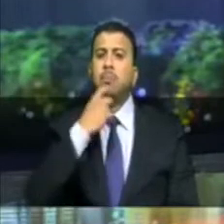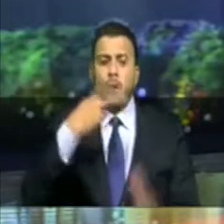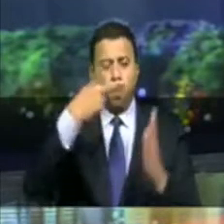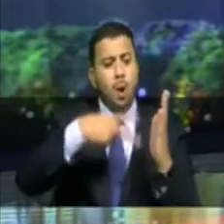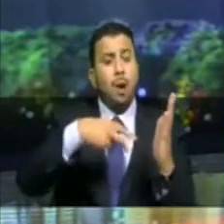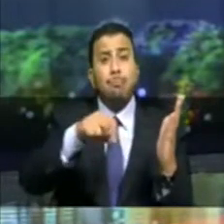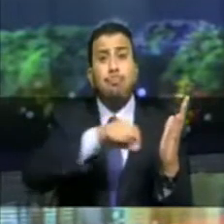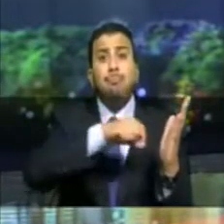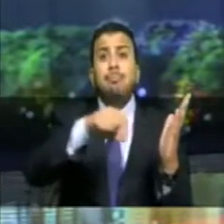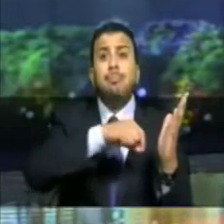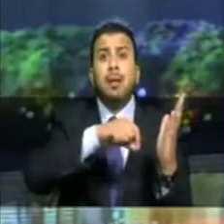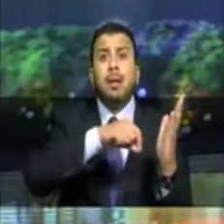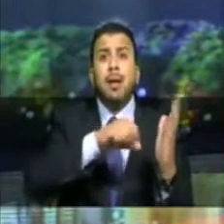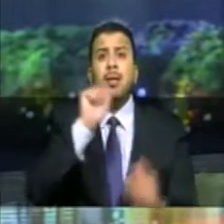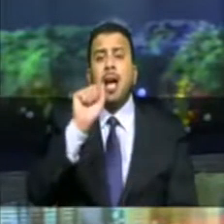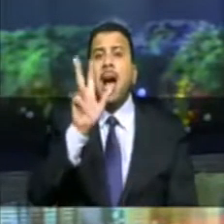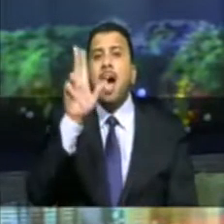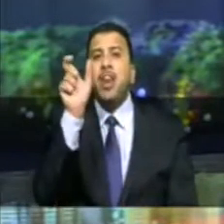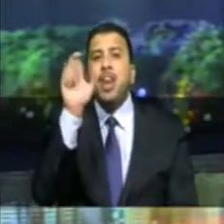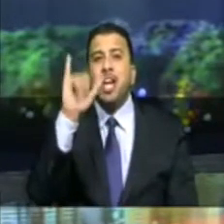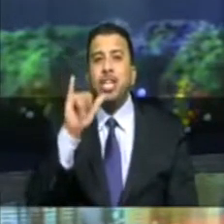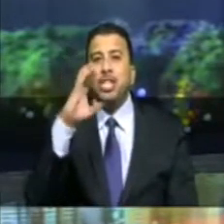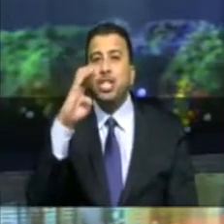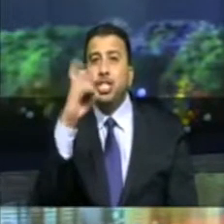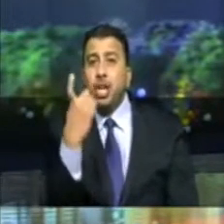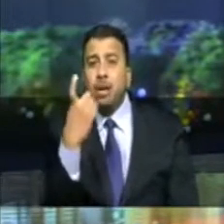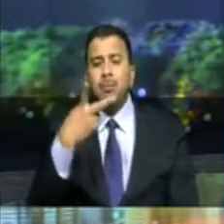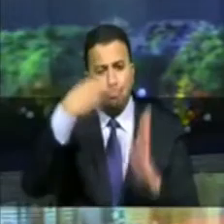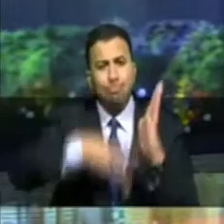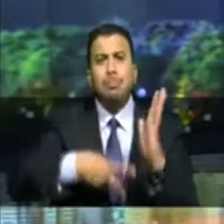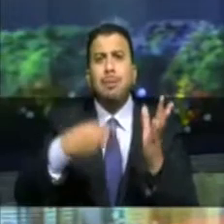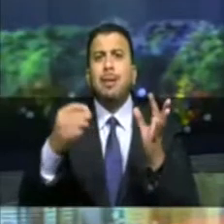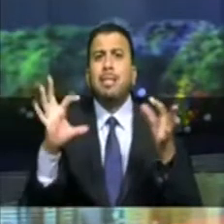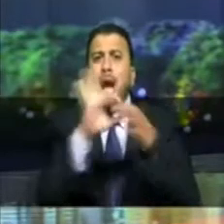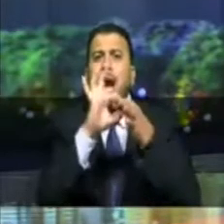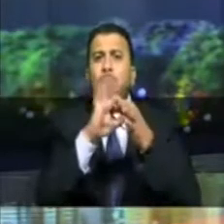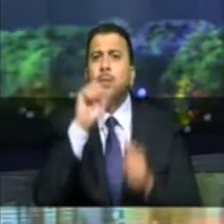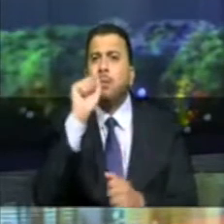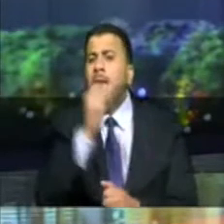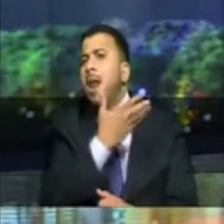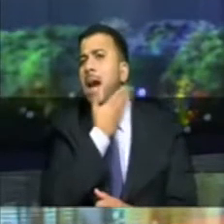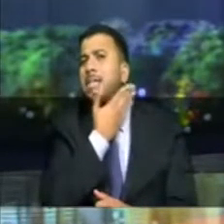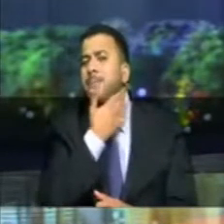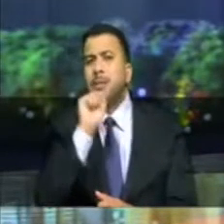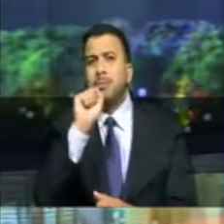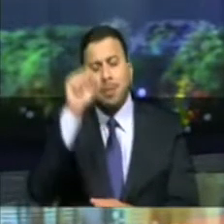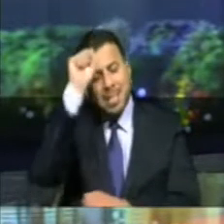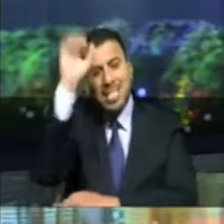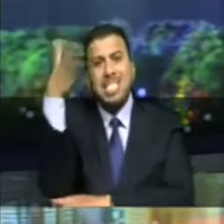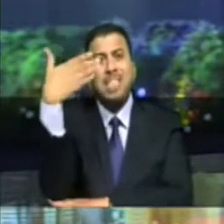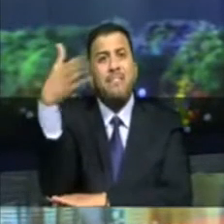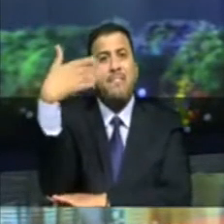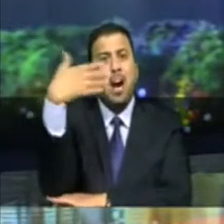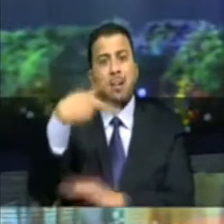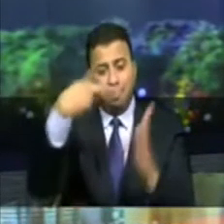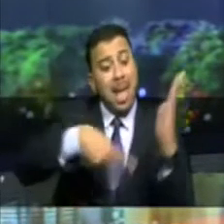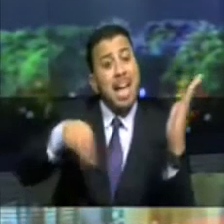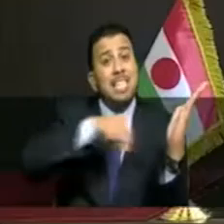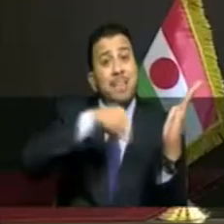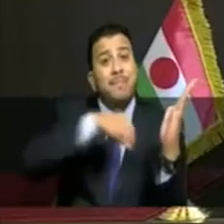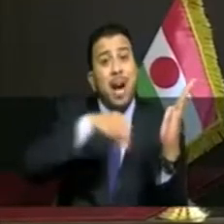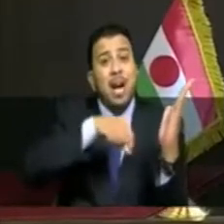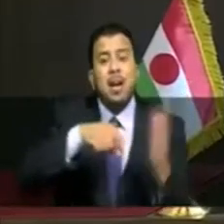وقعت دولة الإمارات وجمهورية النيجر اليوم اتفاقية تعاون في مجال الشؤون والخدمات القنصلية. وقع الاتفاقية